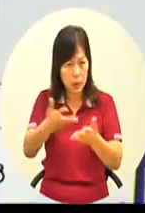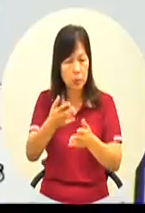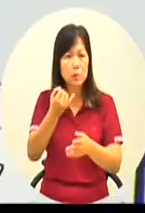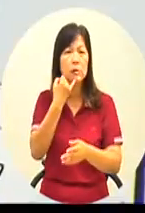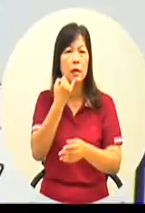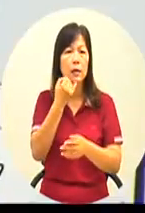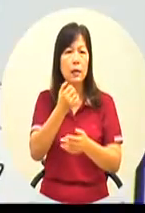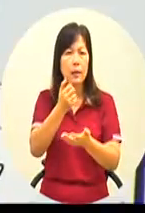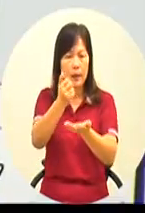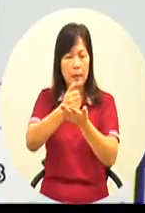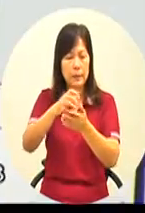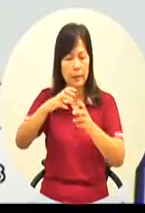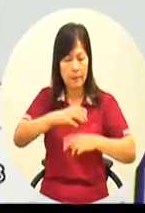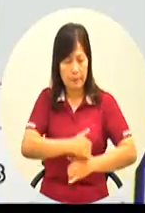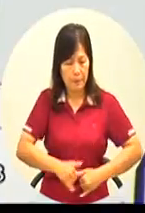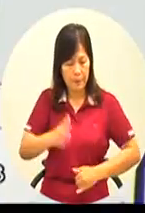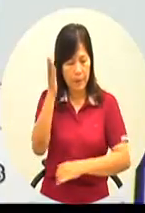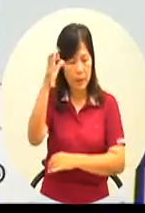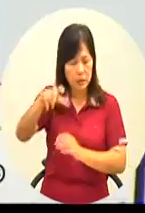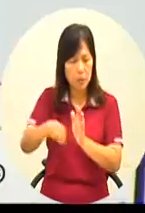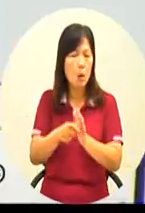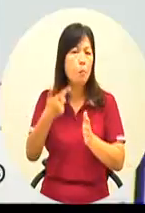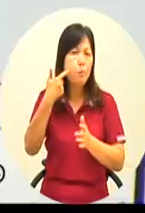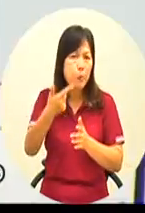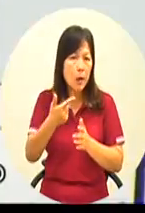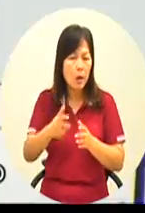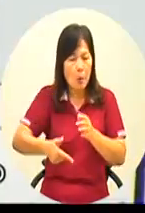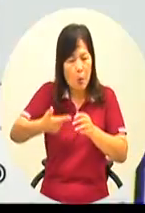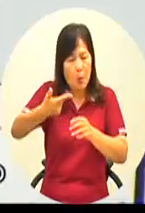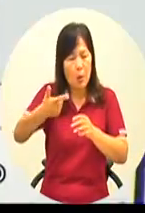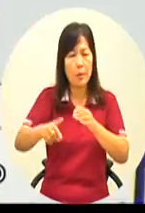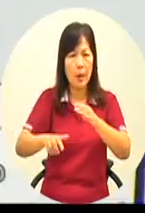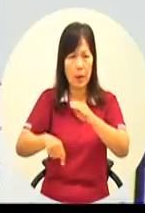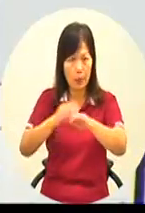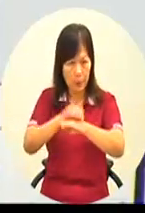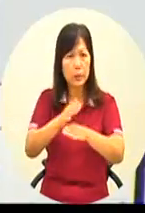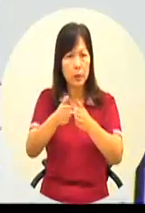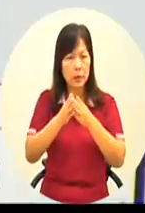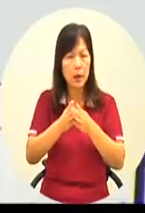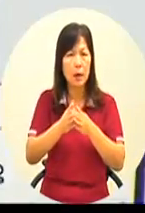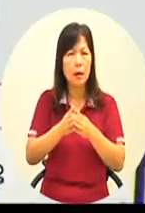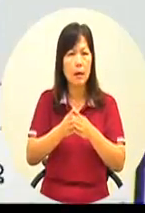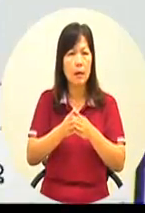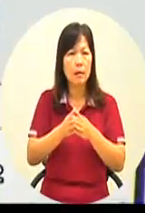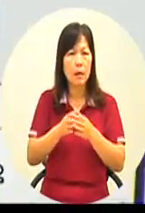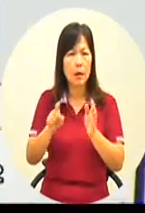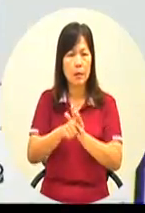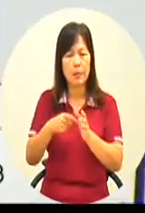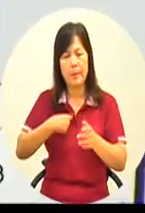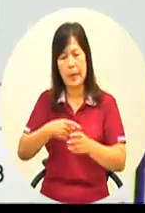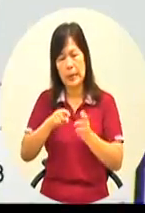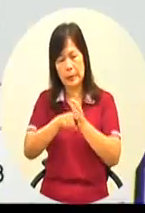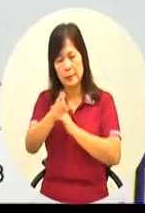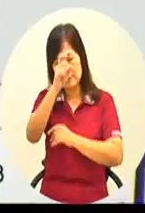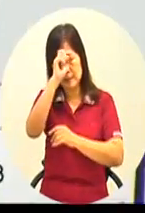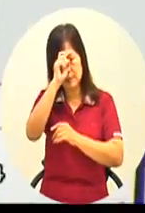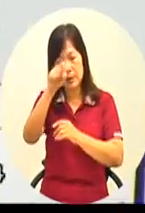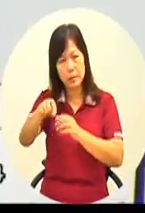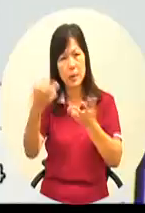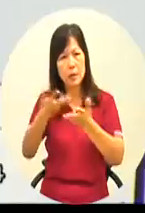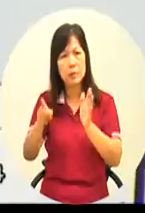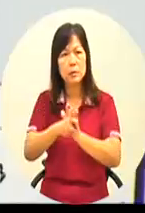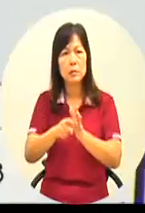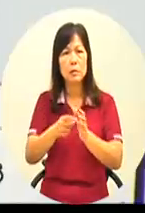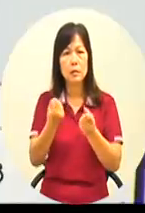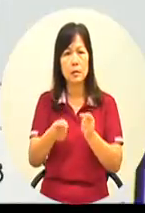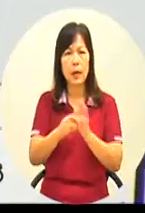再请民政局这边看半年内可不可以加快脚步把这件事把它完成掉之后，因为我比较期待这个事情是不是可以